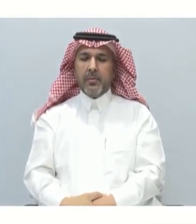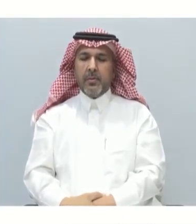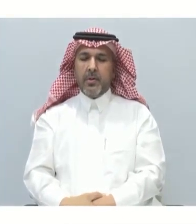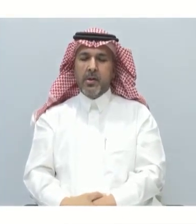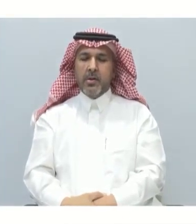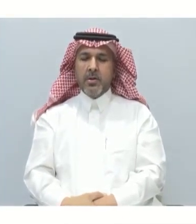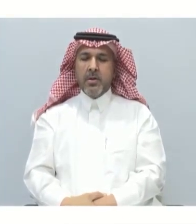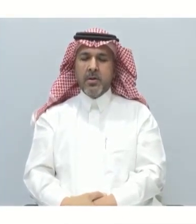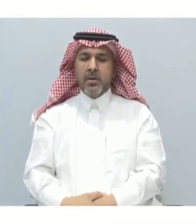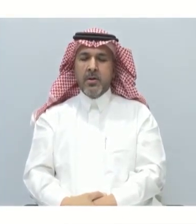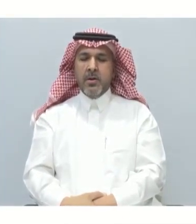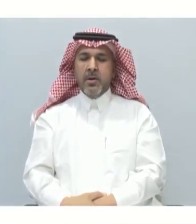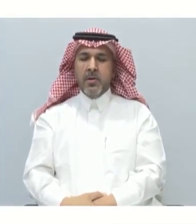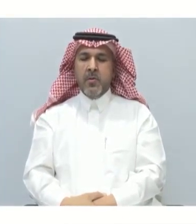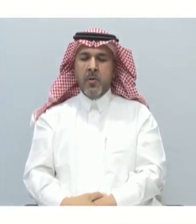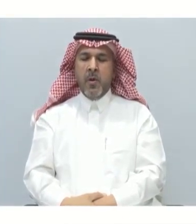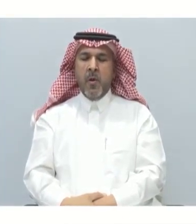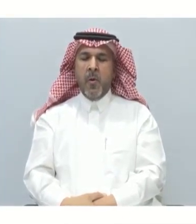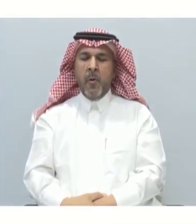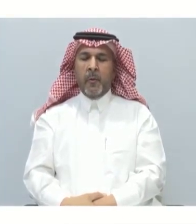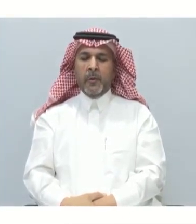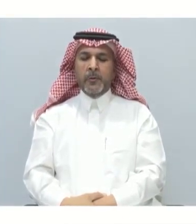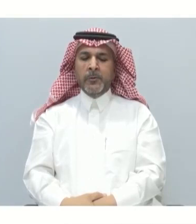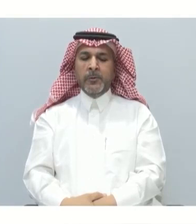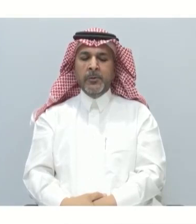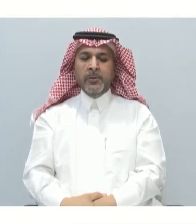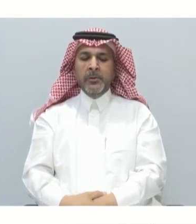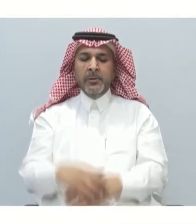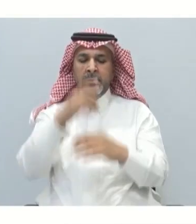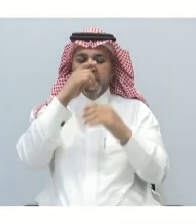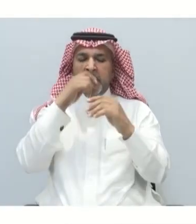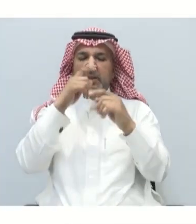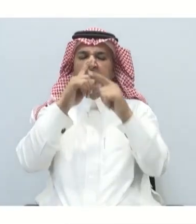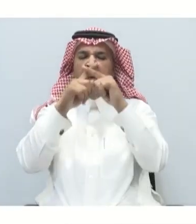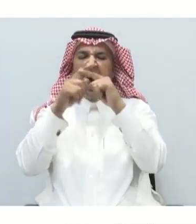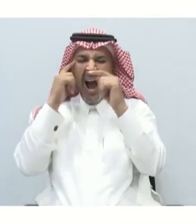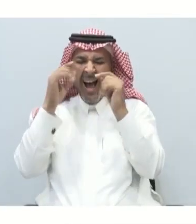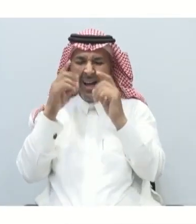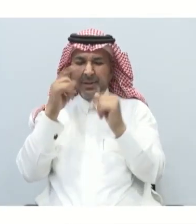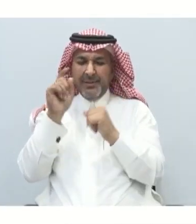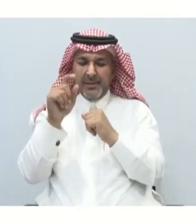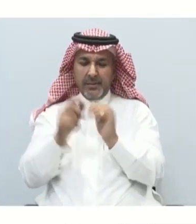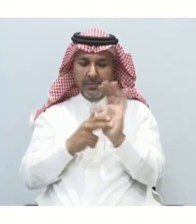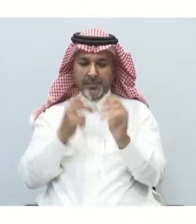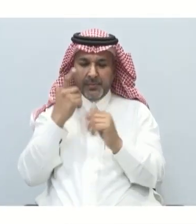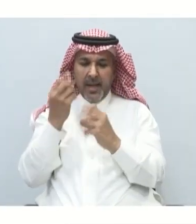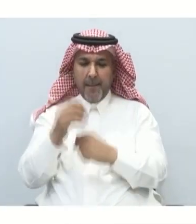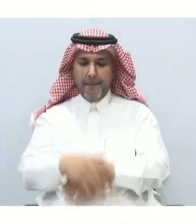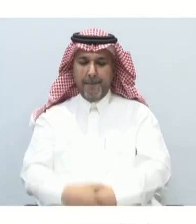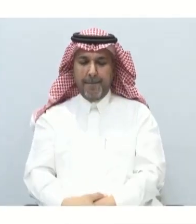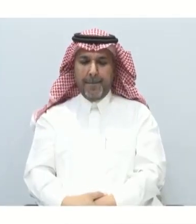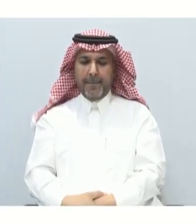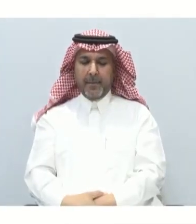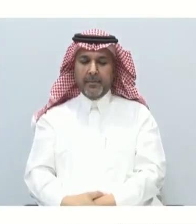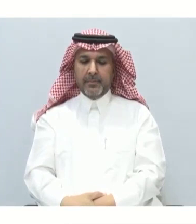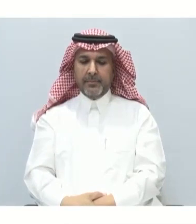الاكس بار والواي بار اولا فاقول الاكس بار هو مجموع قيم الاكس على عددها فمجموع قيم الاكس كم عندي